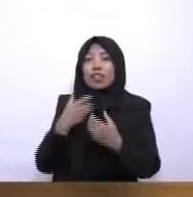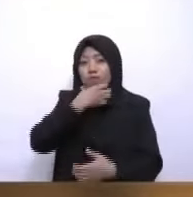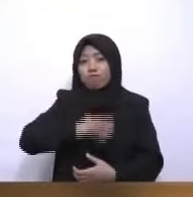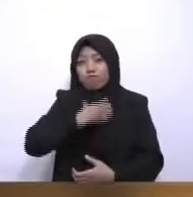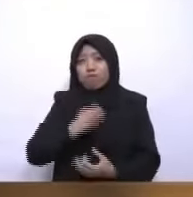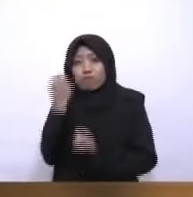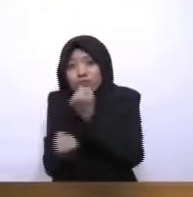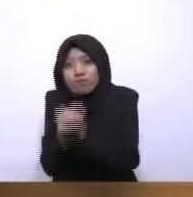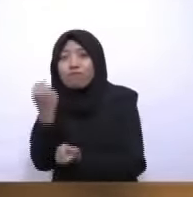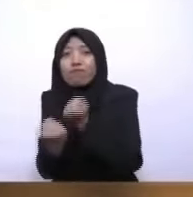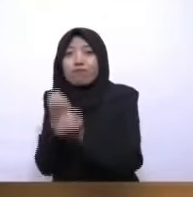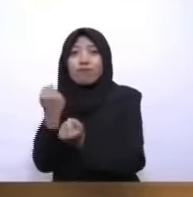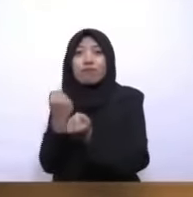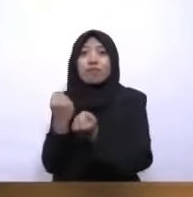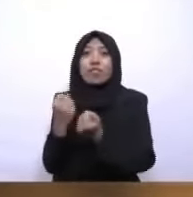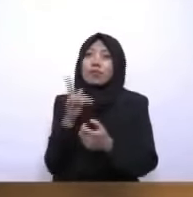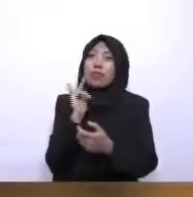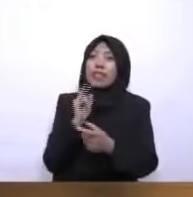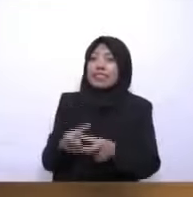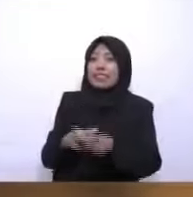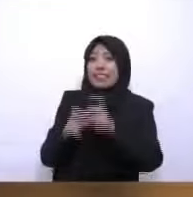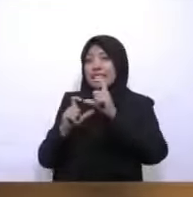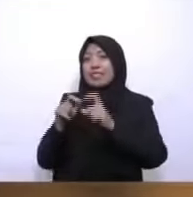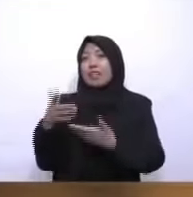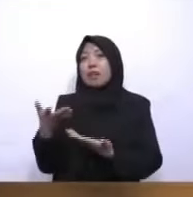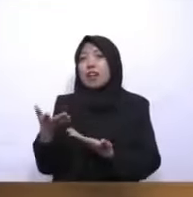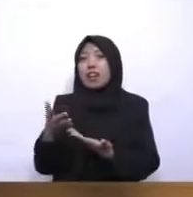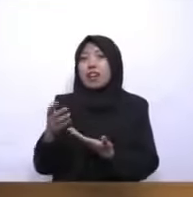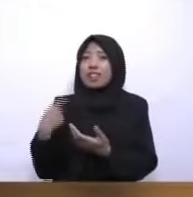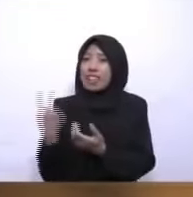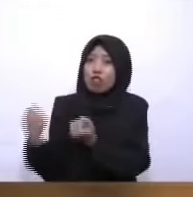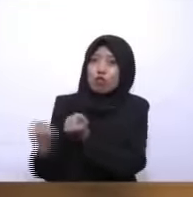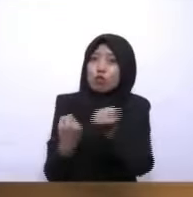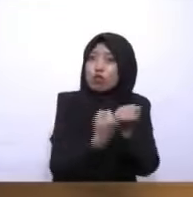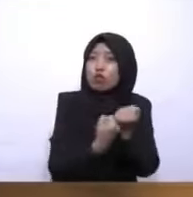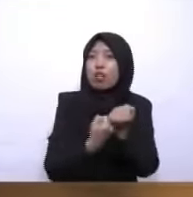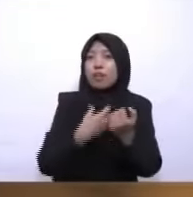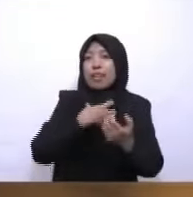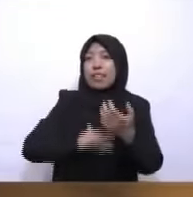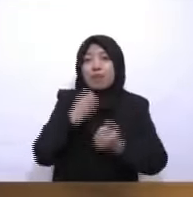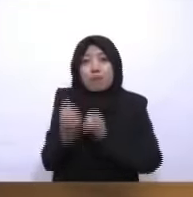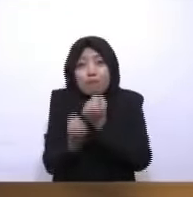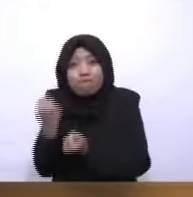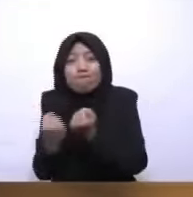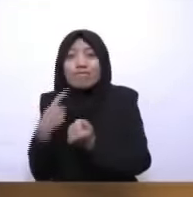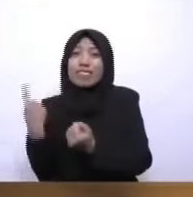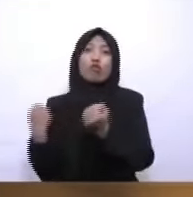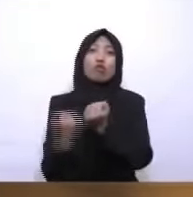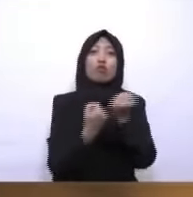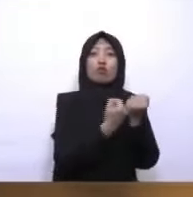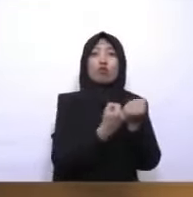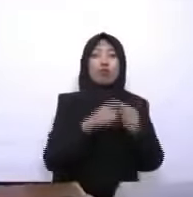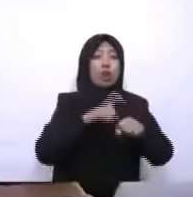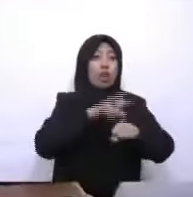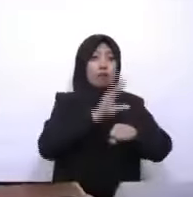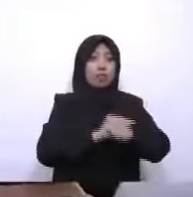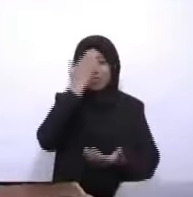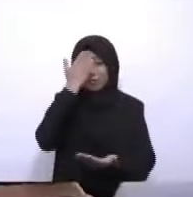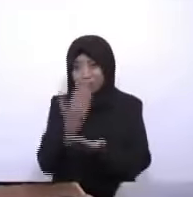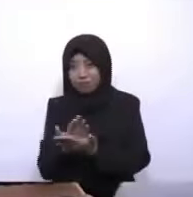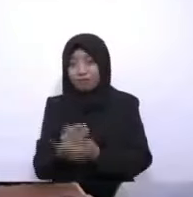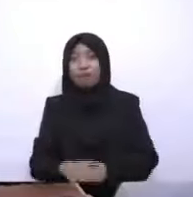supaya hal-hal yang terkait dengan startup dan entrepreneurship bisa kita dukung, itu pasti membangun semangat. Baik, waktu habis, terima kasih. Berikutnya